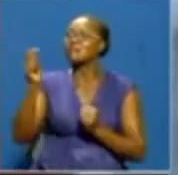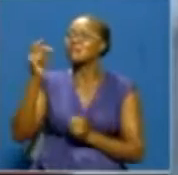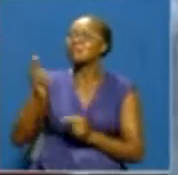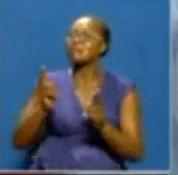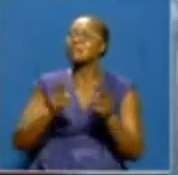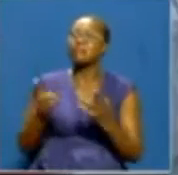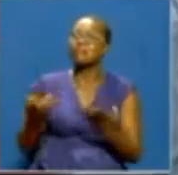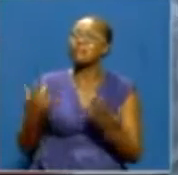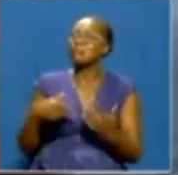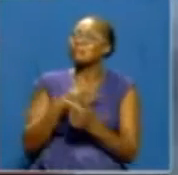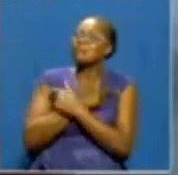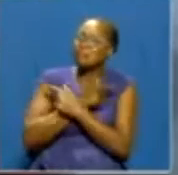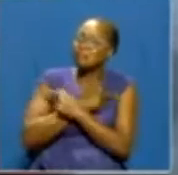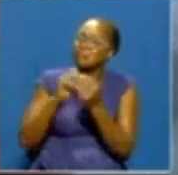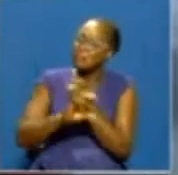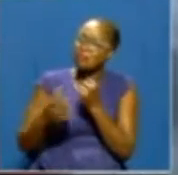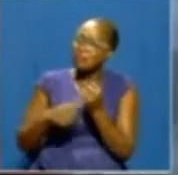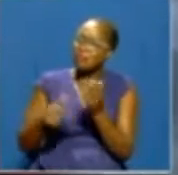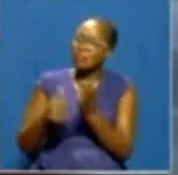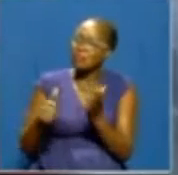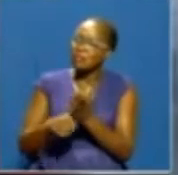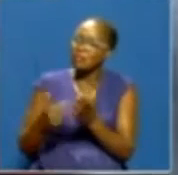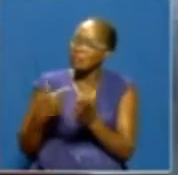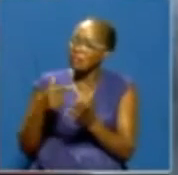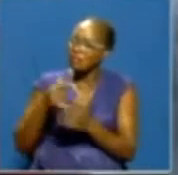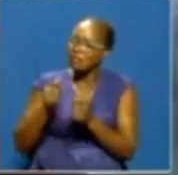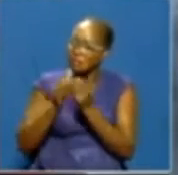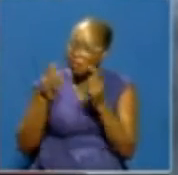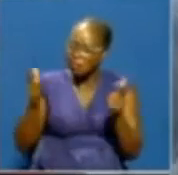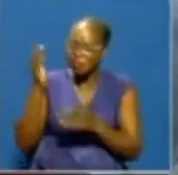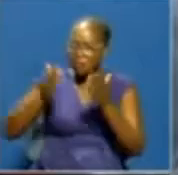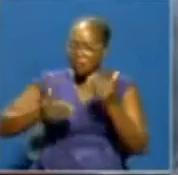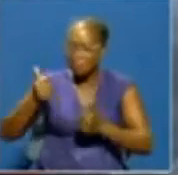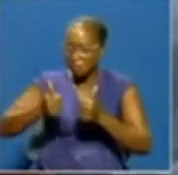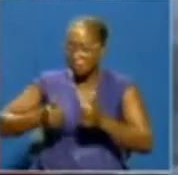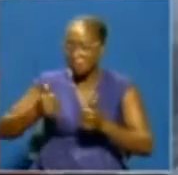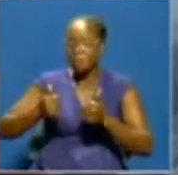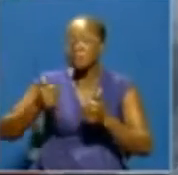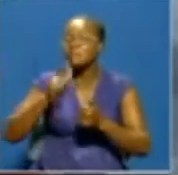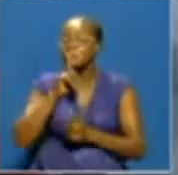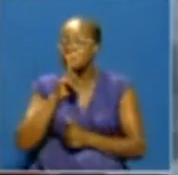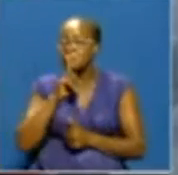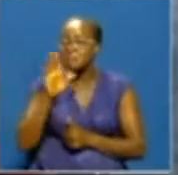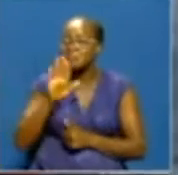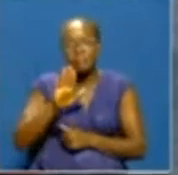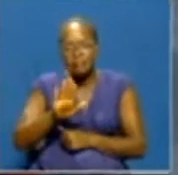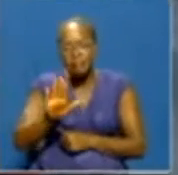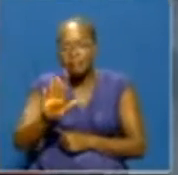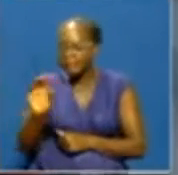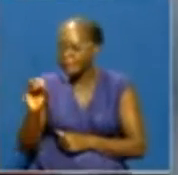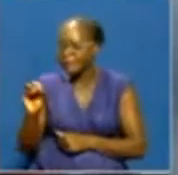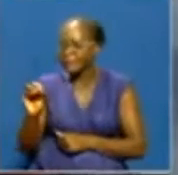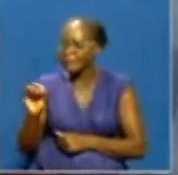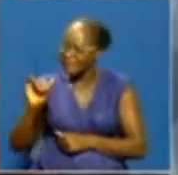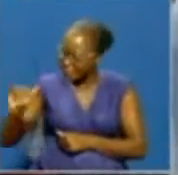wazalendo. Shida yetu ni gani kubwa ambayo hatukuambiwa ile area CN mstoke pale, na